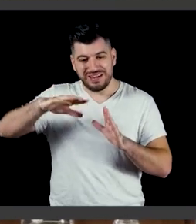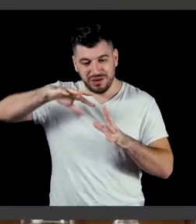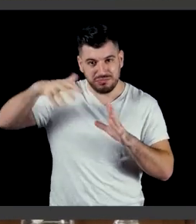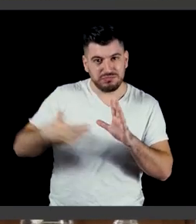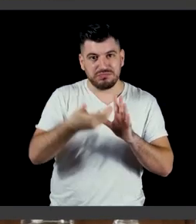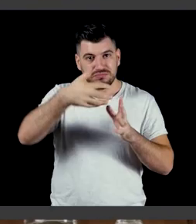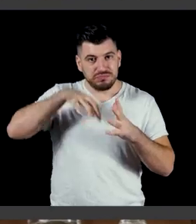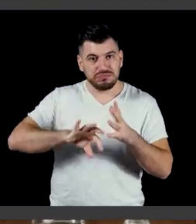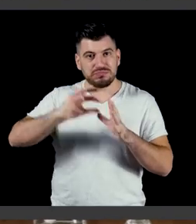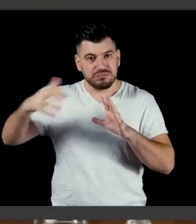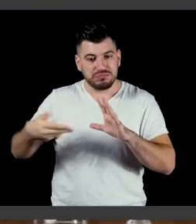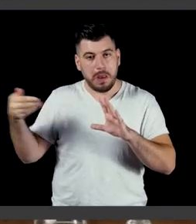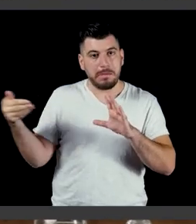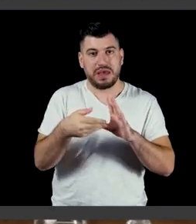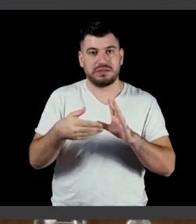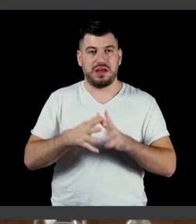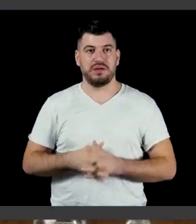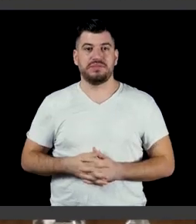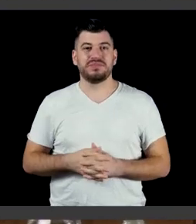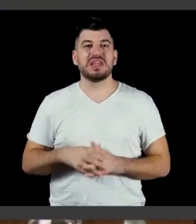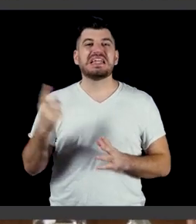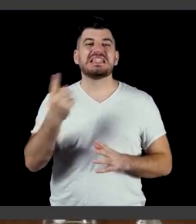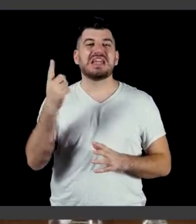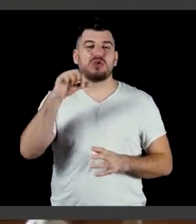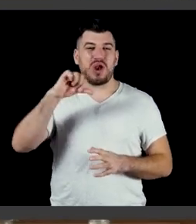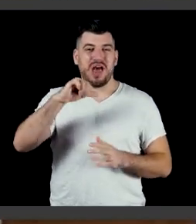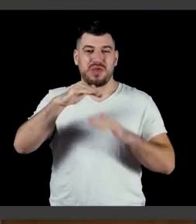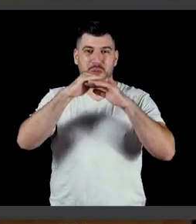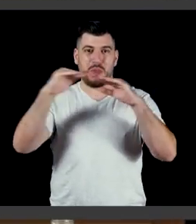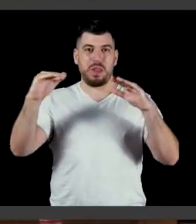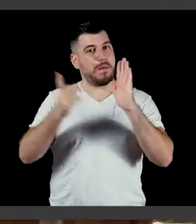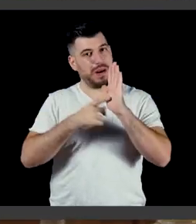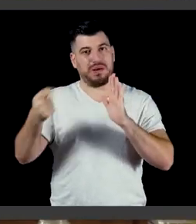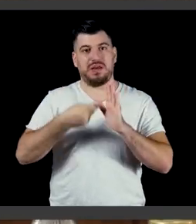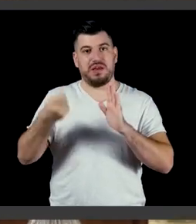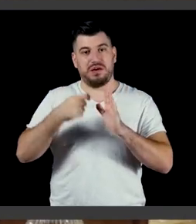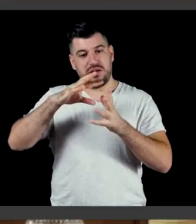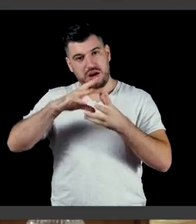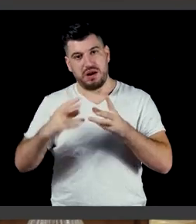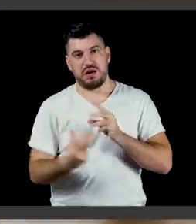γιατί άμα το ρίξετε έτσι θα πέσει μόνο το λάδι, έχει την τάση το λάδι να πηγαίνει προς τα πάνω. Και ανακατεύω.